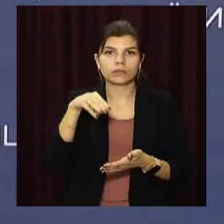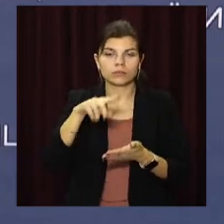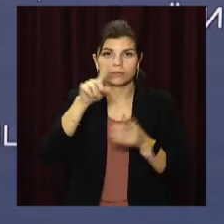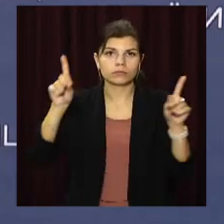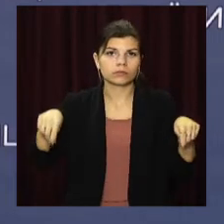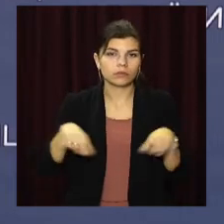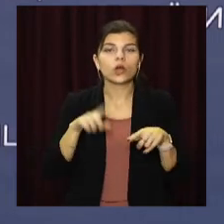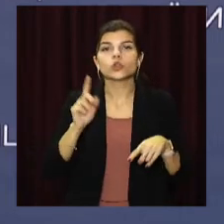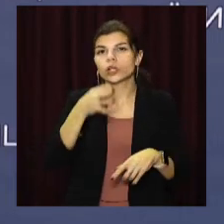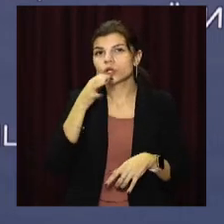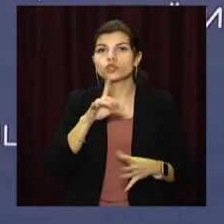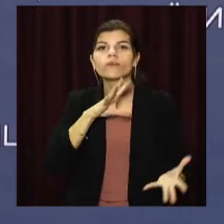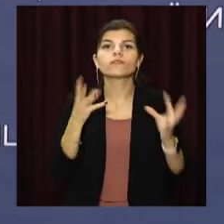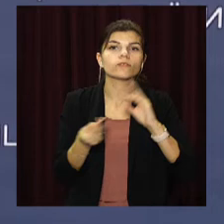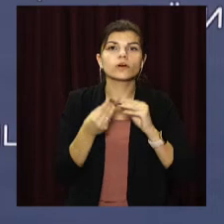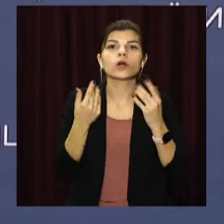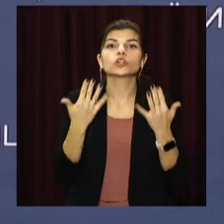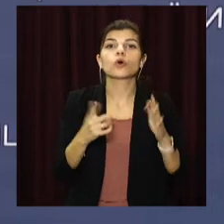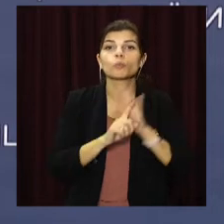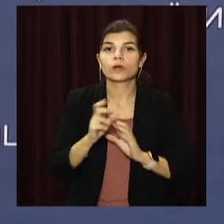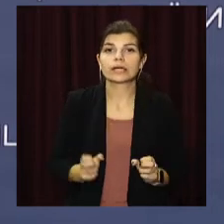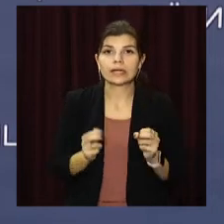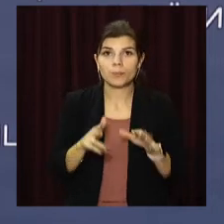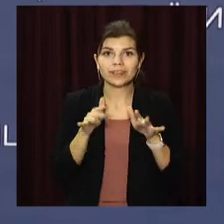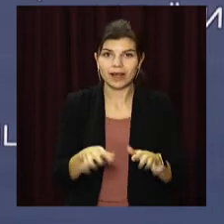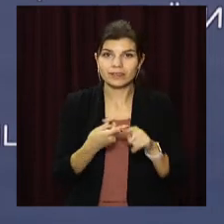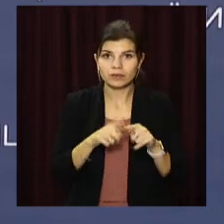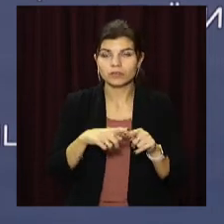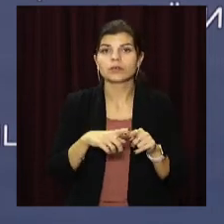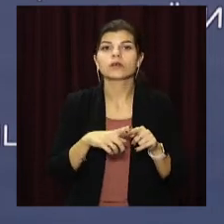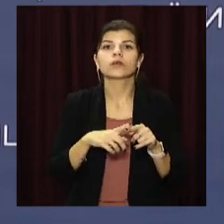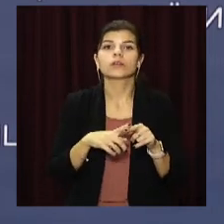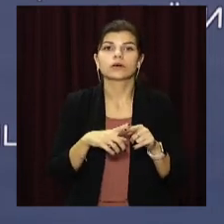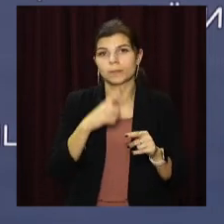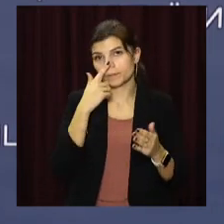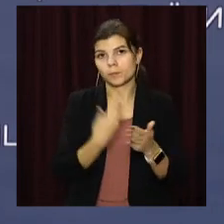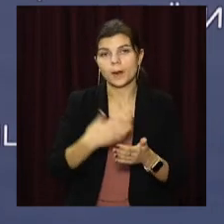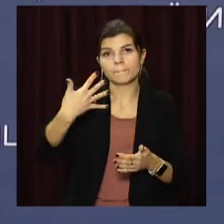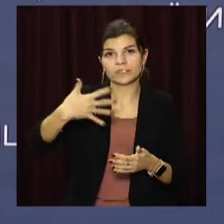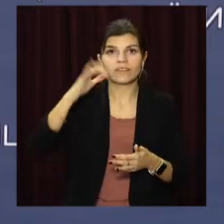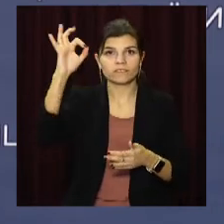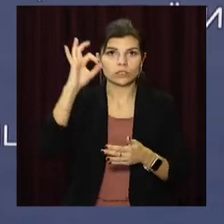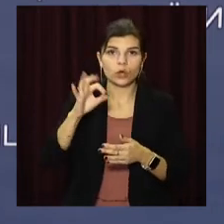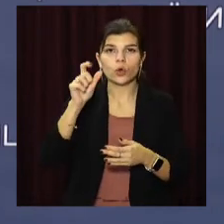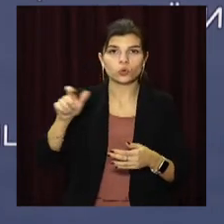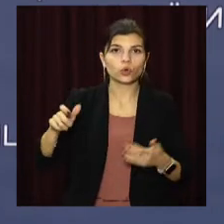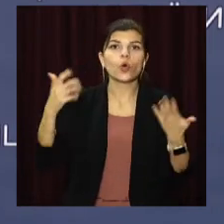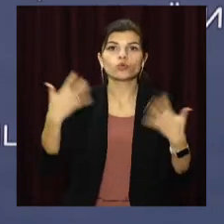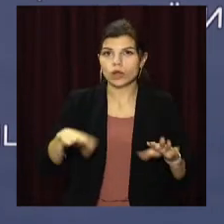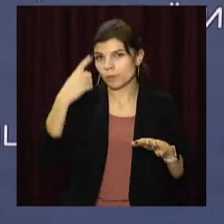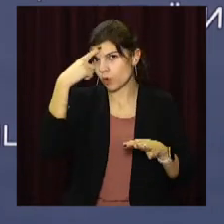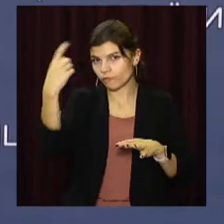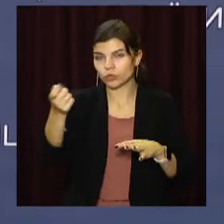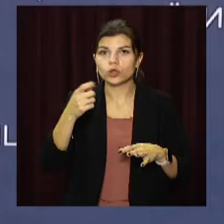також зауважити, що від загальної кількості розпочатих кримінальних проваджень у майже 50% особам вже